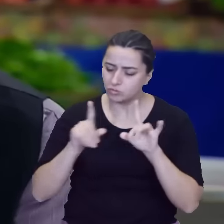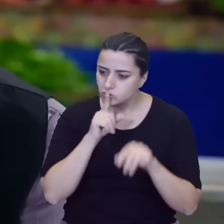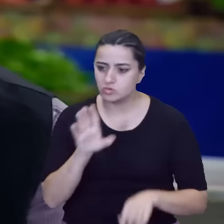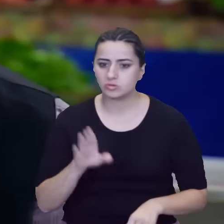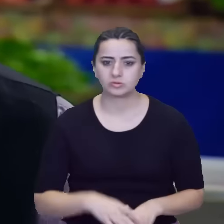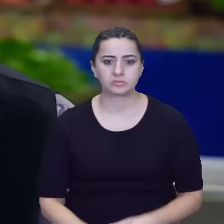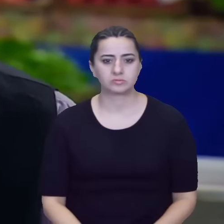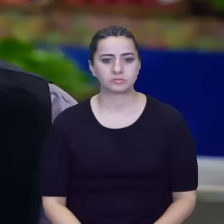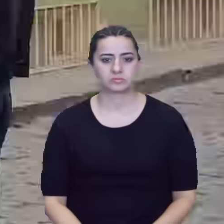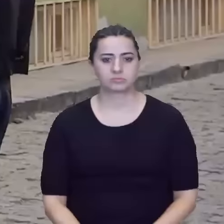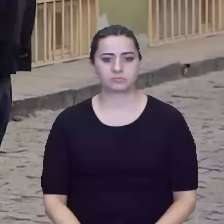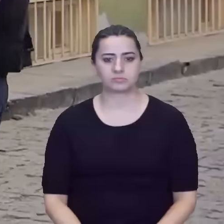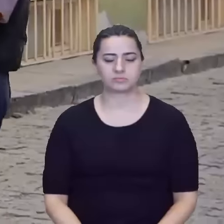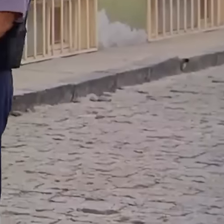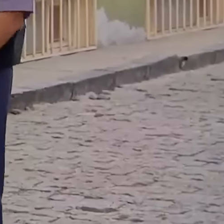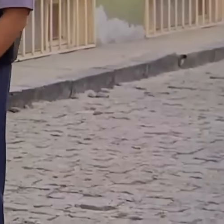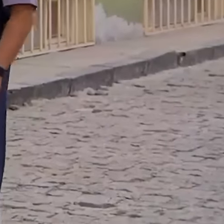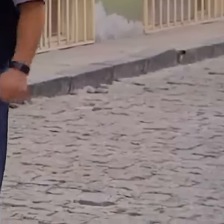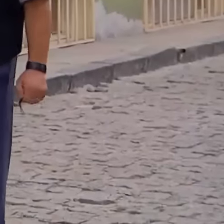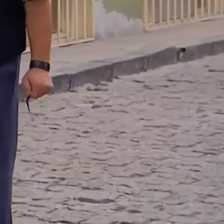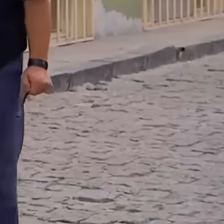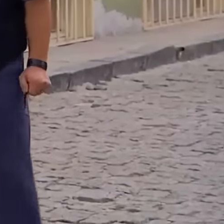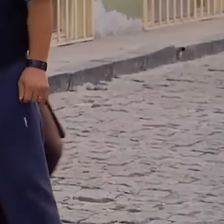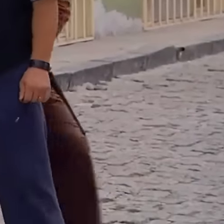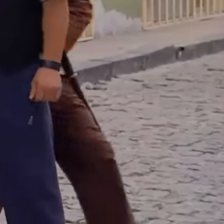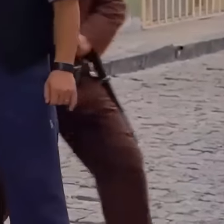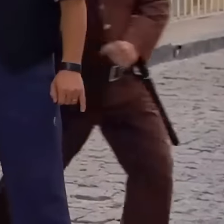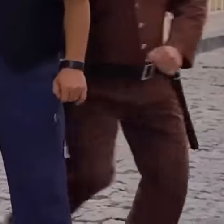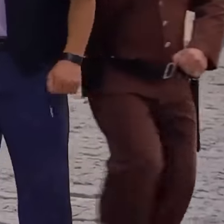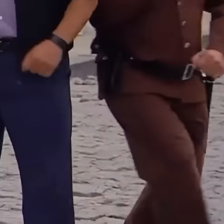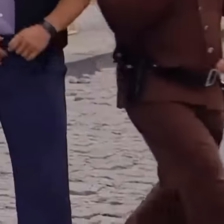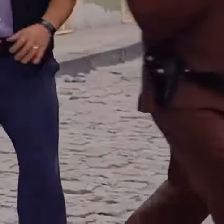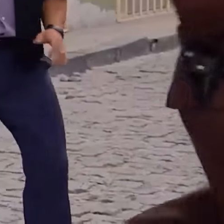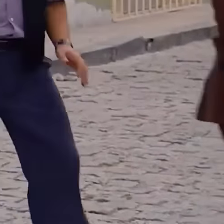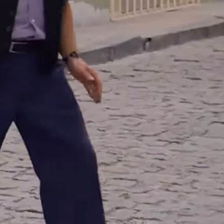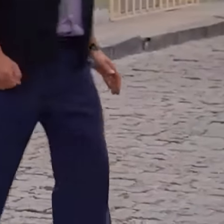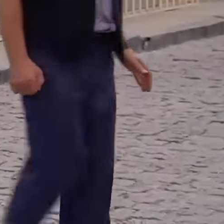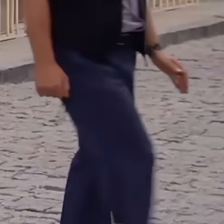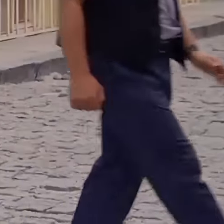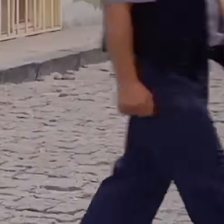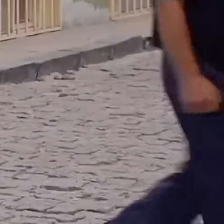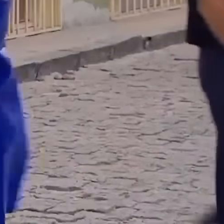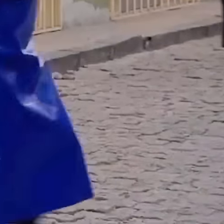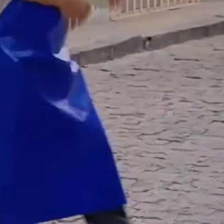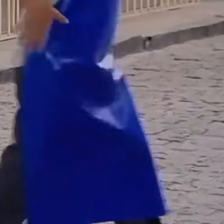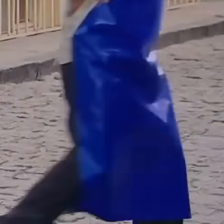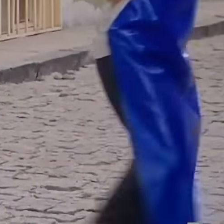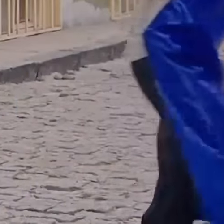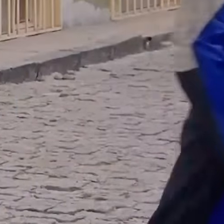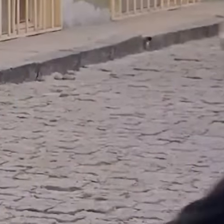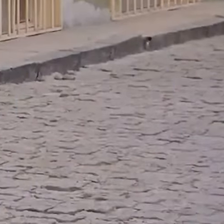sus. Bekir parmağı tetikte, temkinli adımlarıyla usul usul kahveye yürüyor. Mesut'la İdris peşine düştüler.